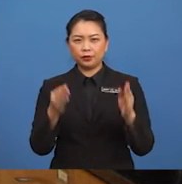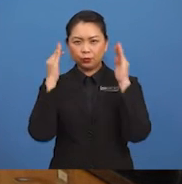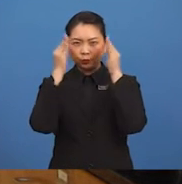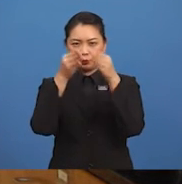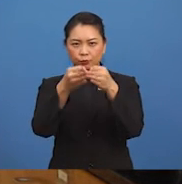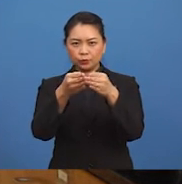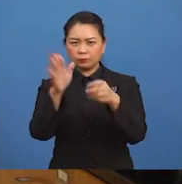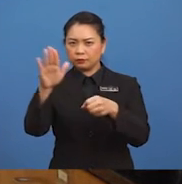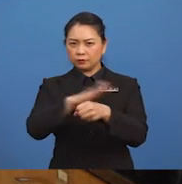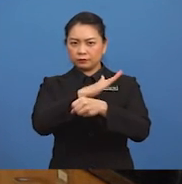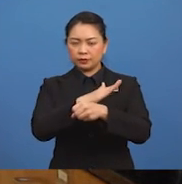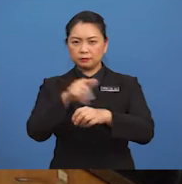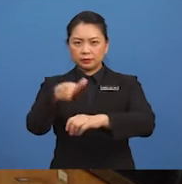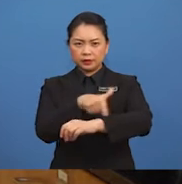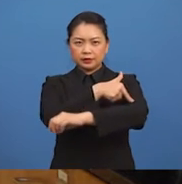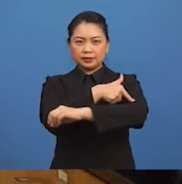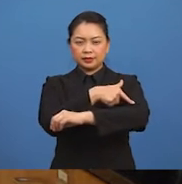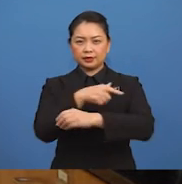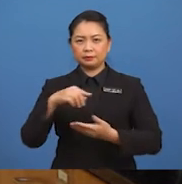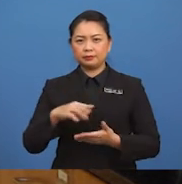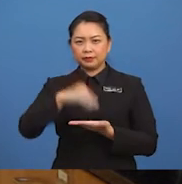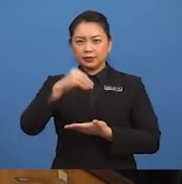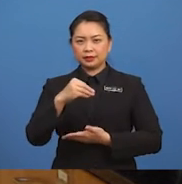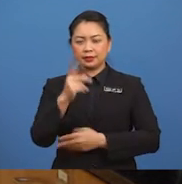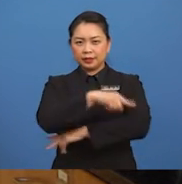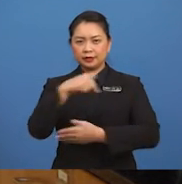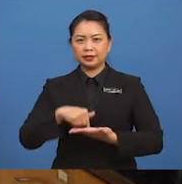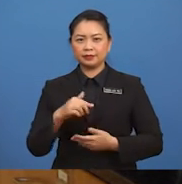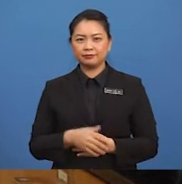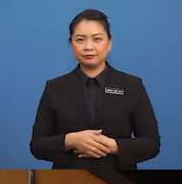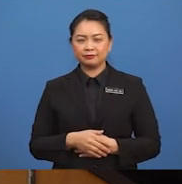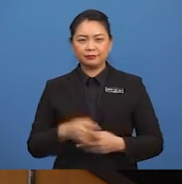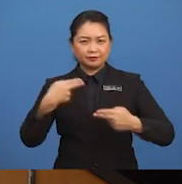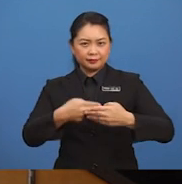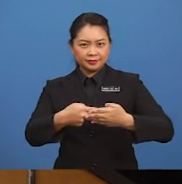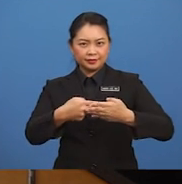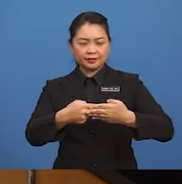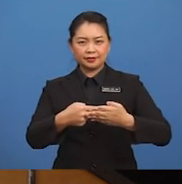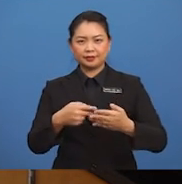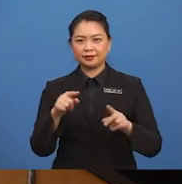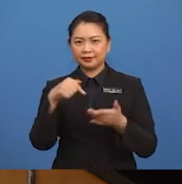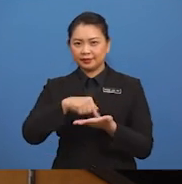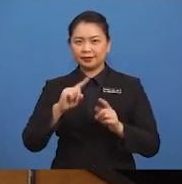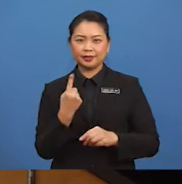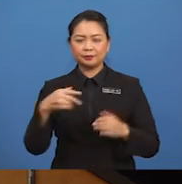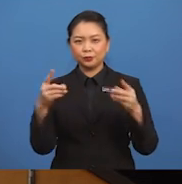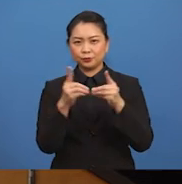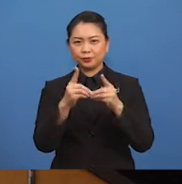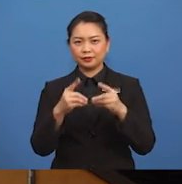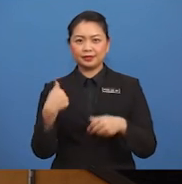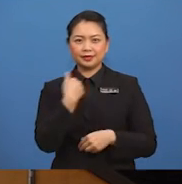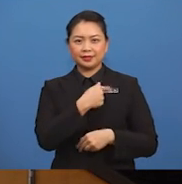memberikan tumpuan sepenuhnya sepanjang sesi pembelajaran tadi. Sehingga